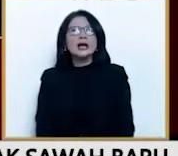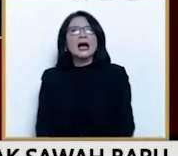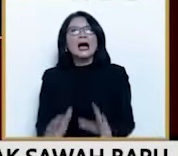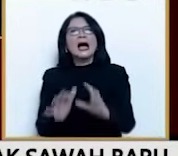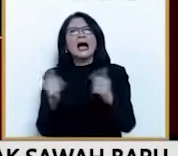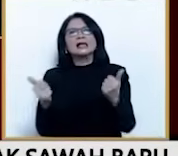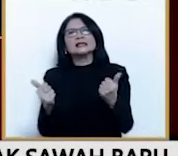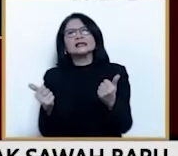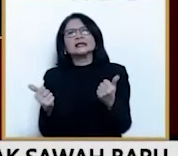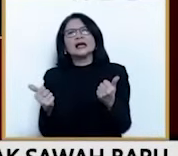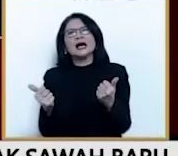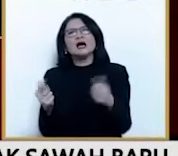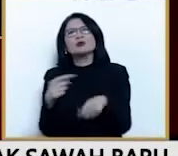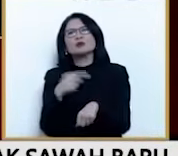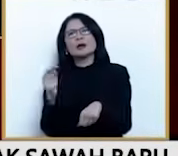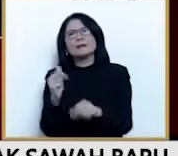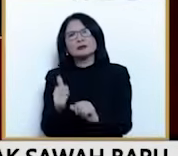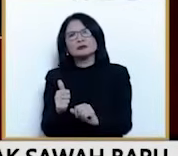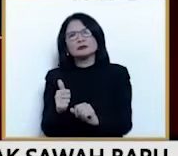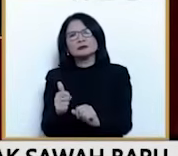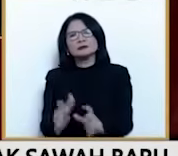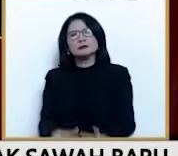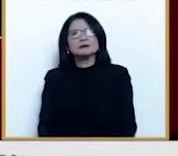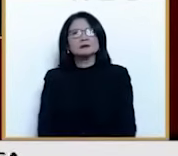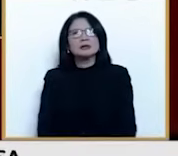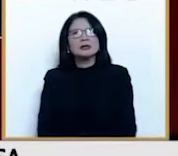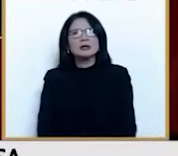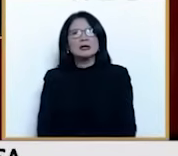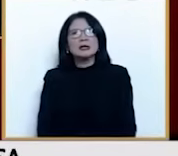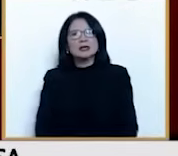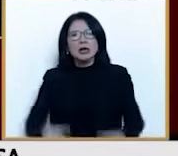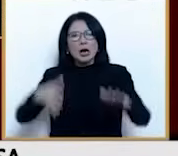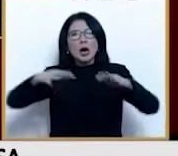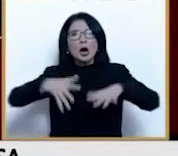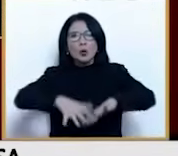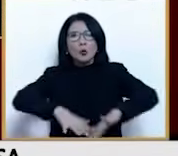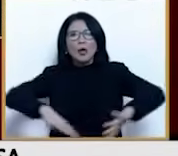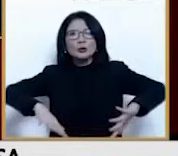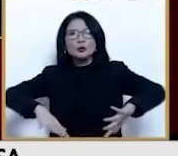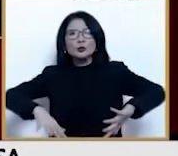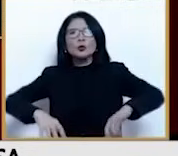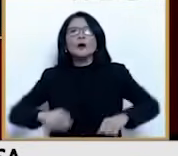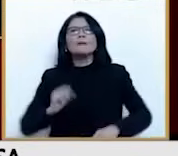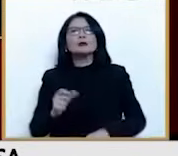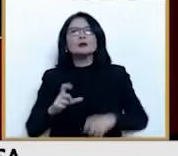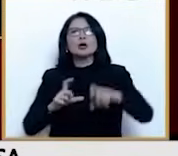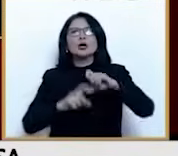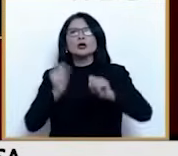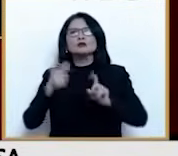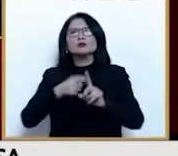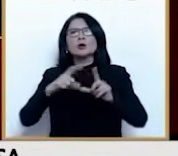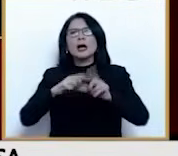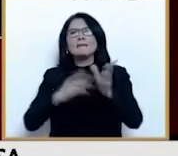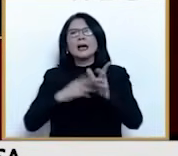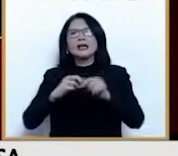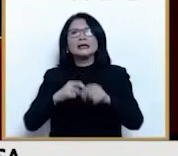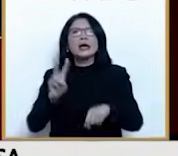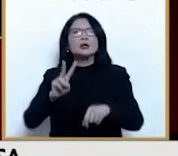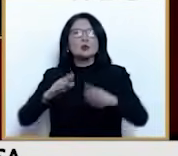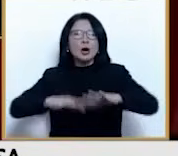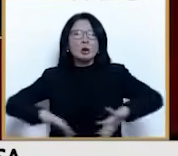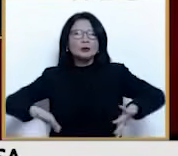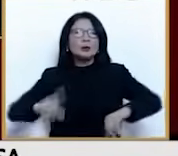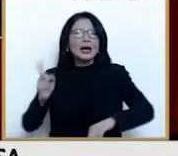hasilnya tidak akan optimal. Nah, waduk baru Sukamandi, Sukamahi dan Ciawi sudah ada, tetapi